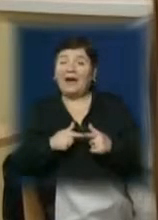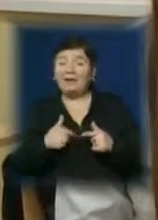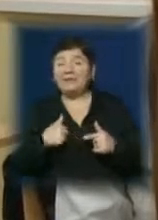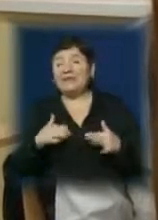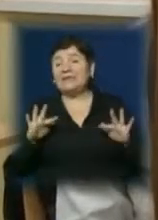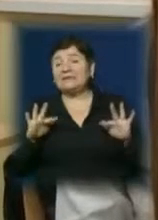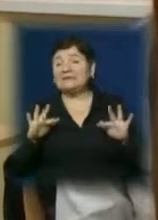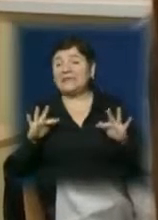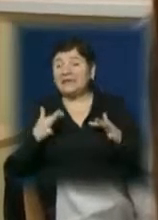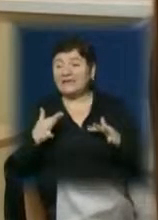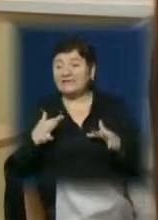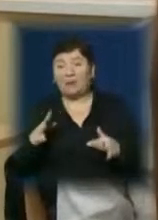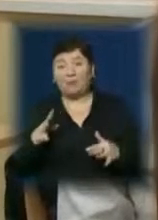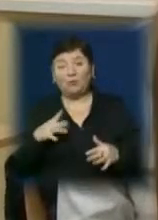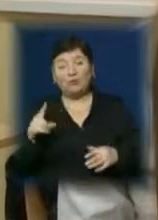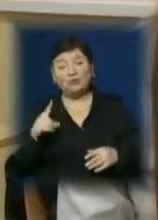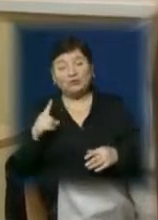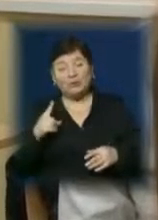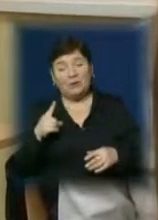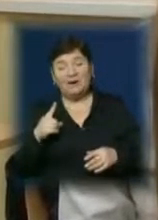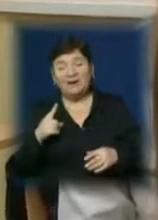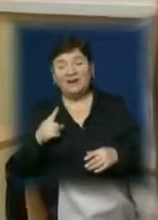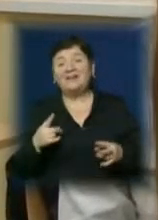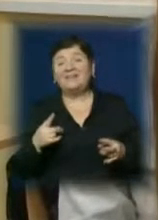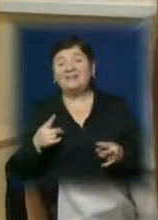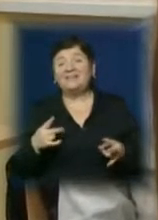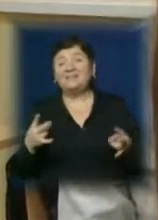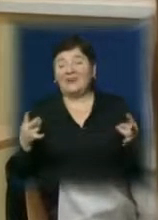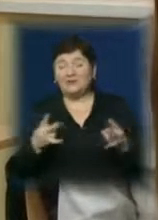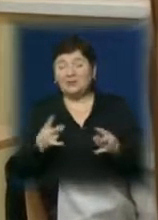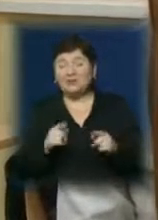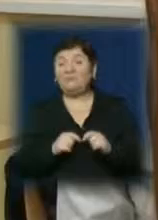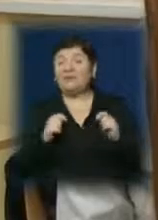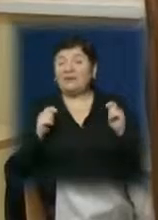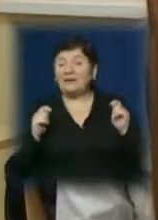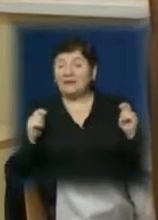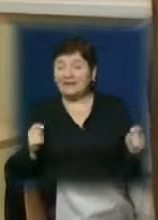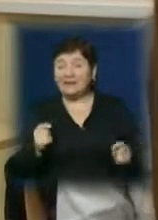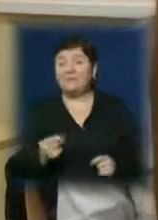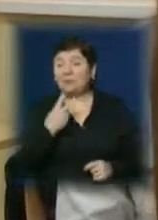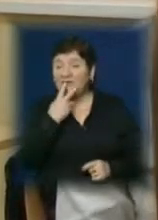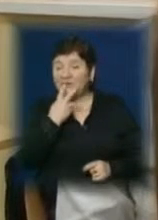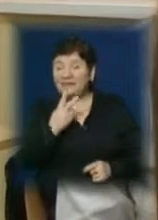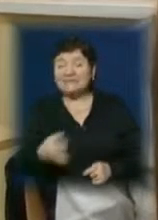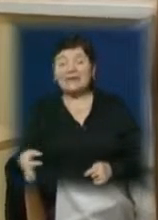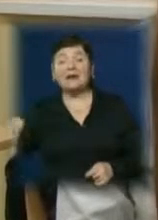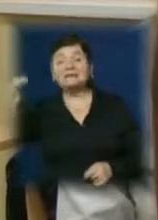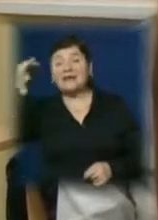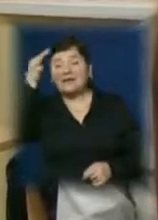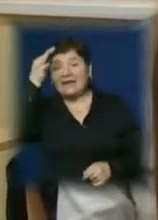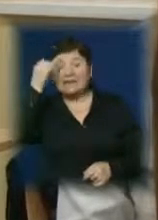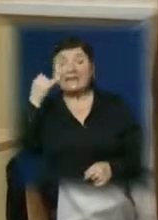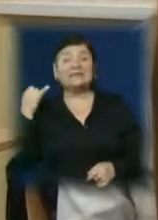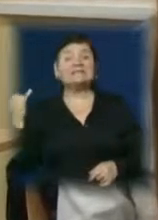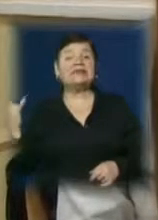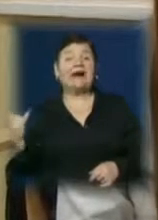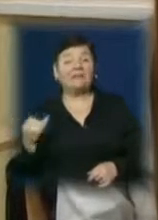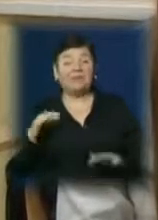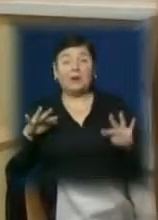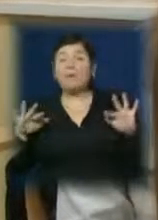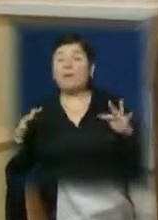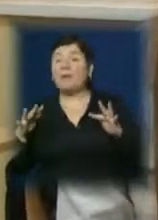від нашого. Під враженнями від поїздки за кордон учениця 9 класу Анастасія Гунда на телефон зняла відеоролик, який і презентували в